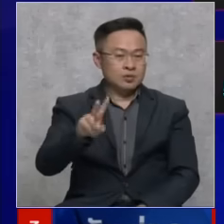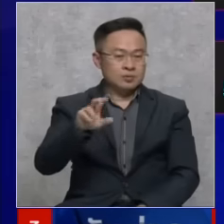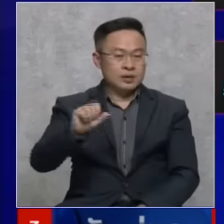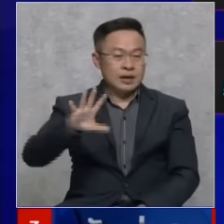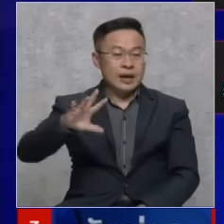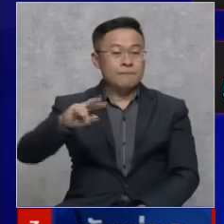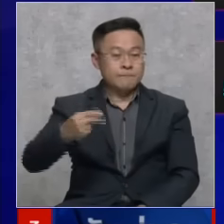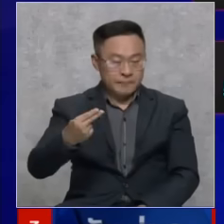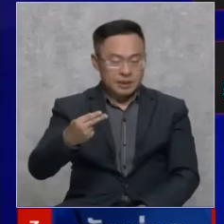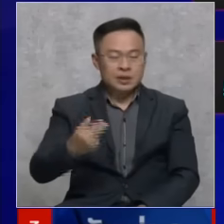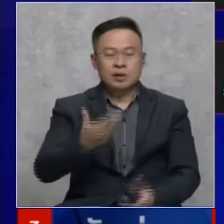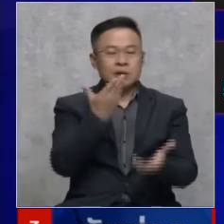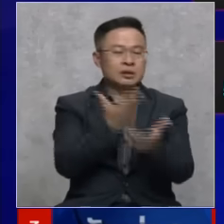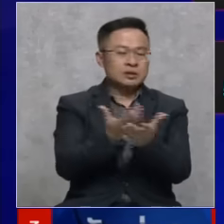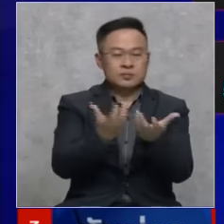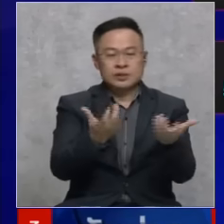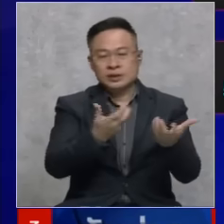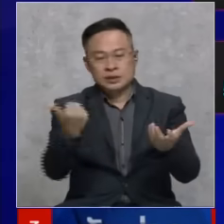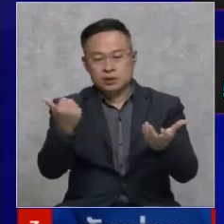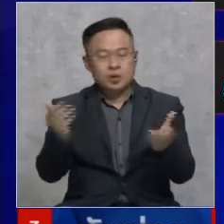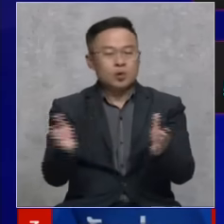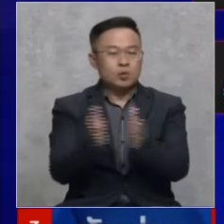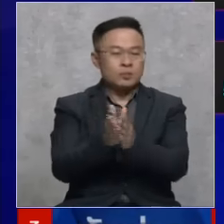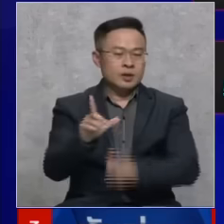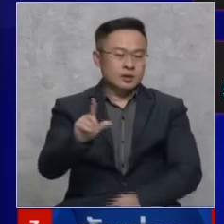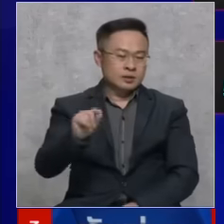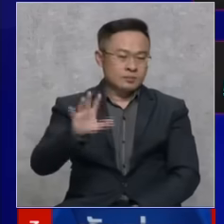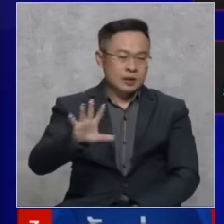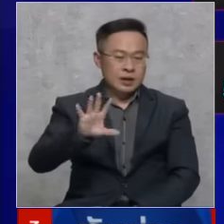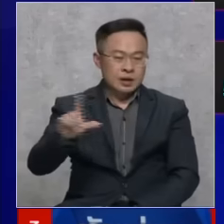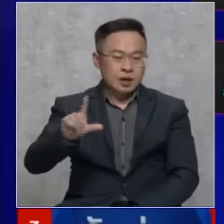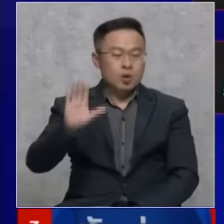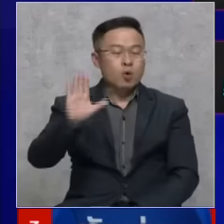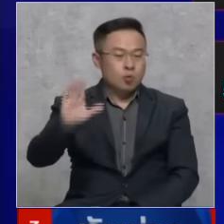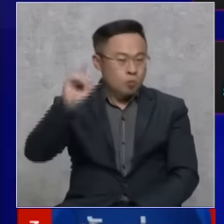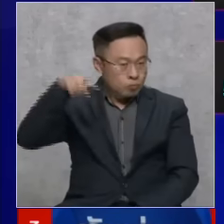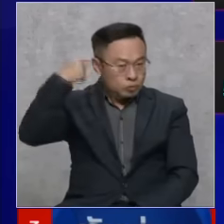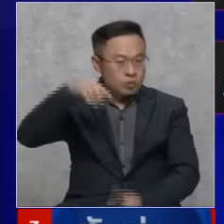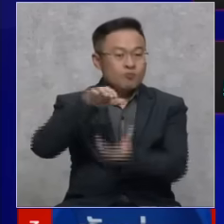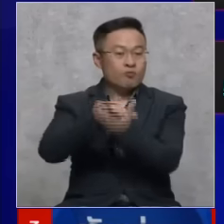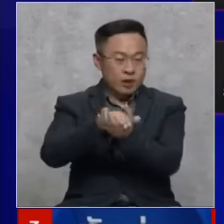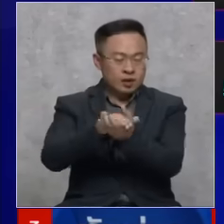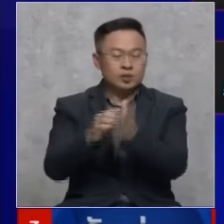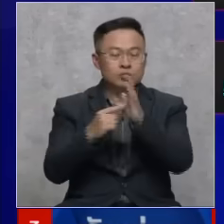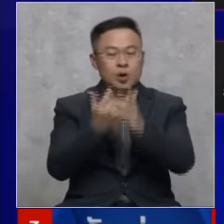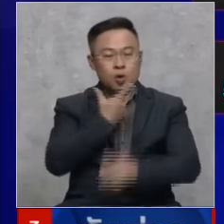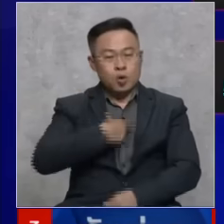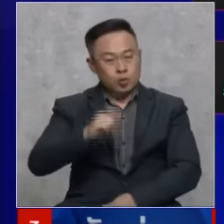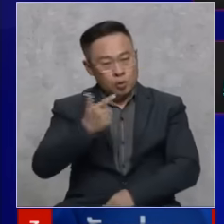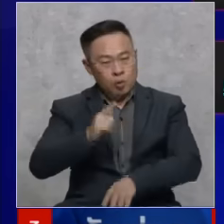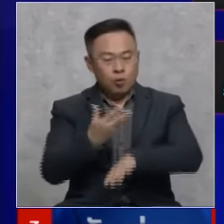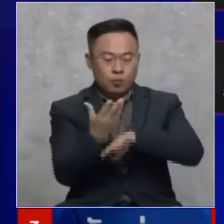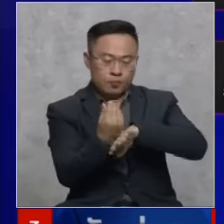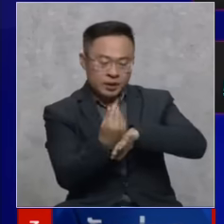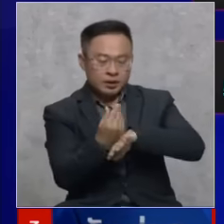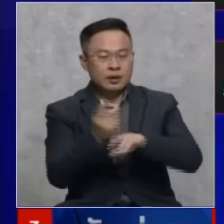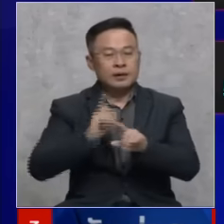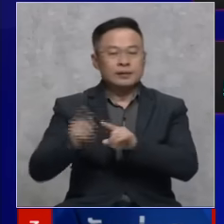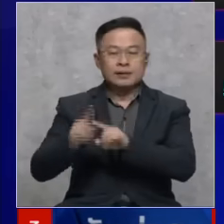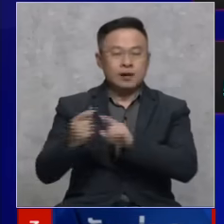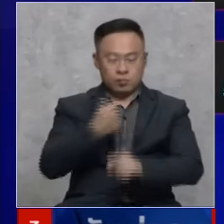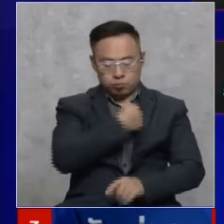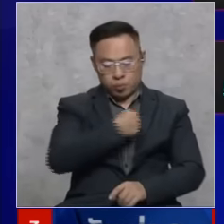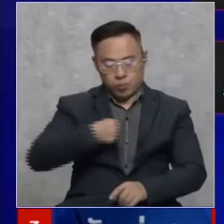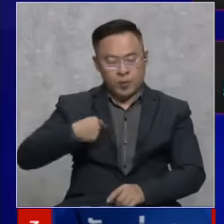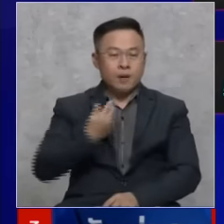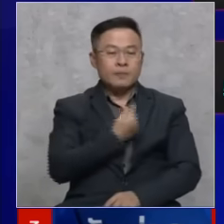าณ25ล้านค่ะซึ่งส่วนใหญ่ก็เป็นของคู่สมรสนะคะไม่ว่าจะเป็นเครื่องประดับทองคำและเพชรมูลค่ารวม5ล้